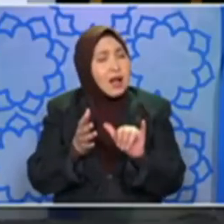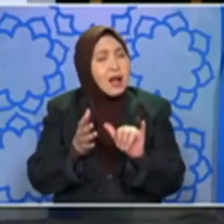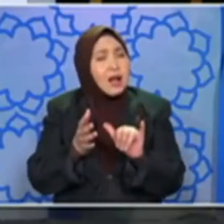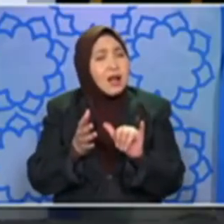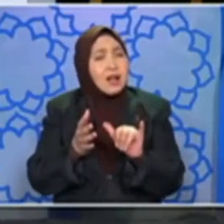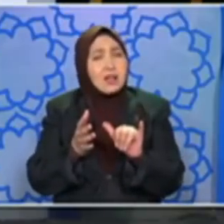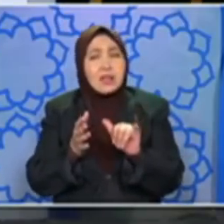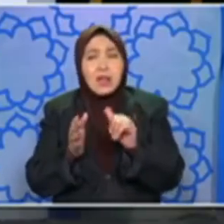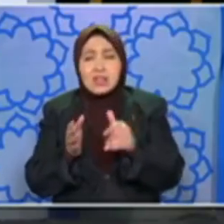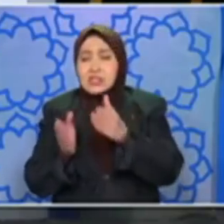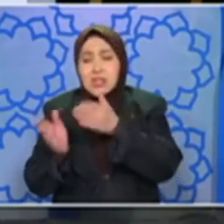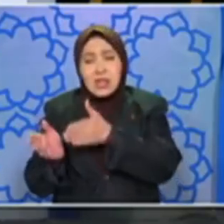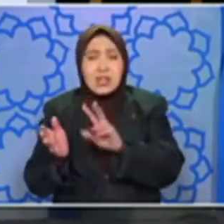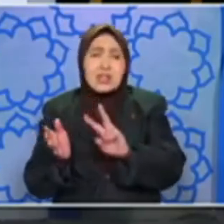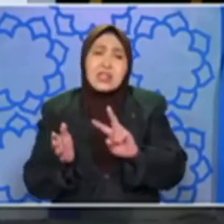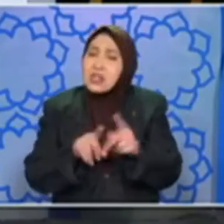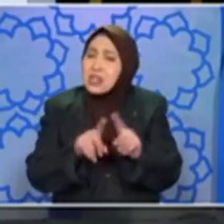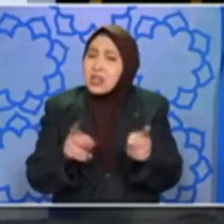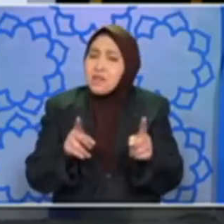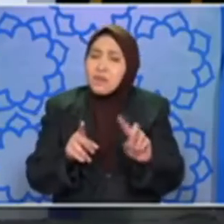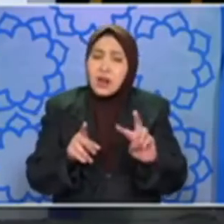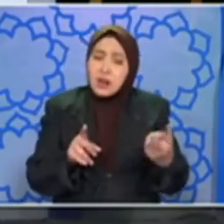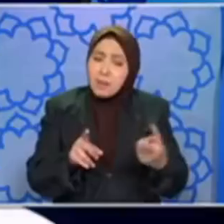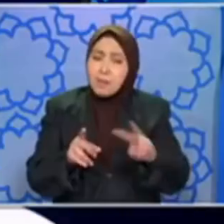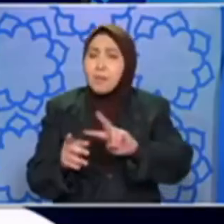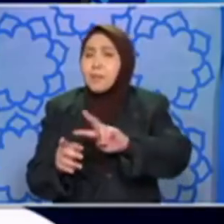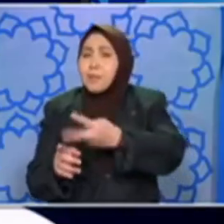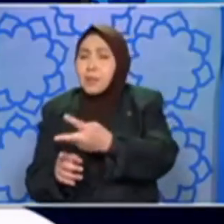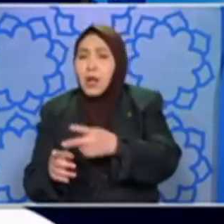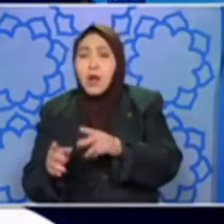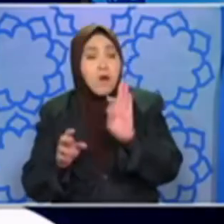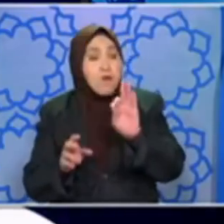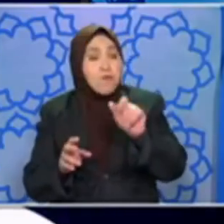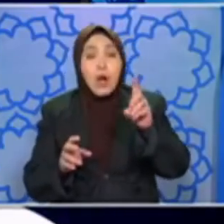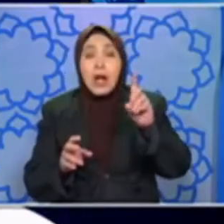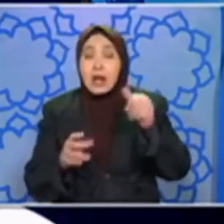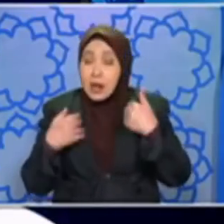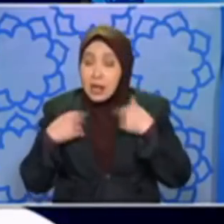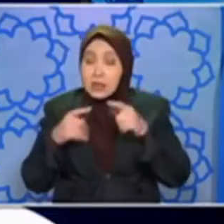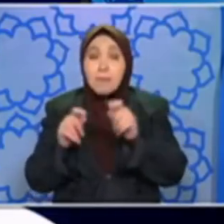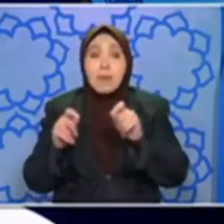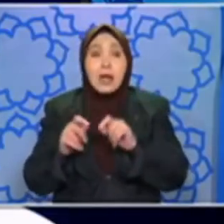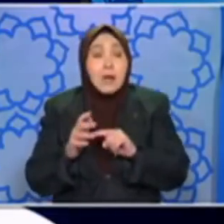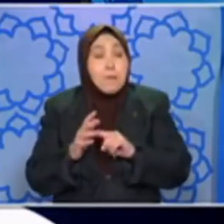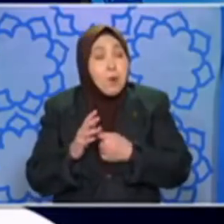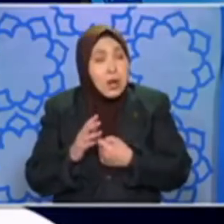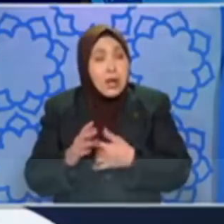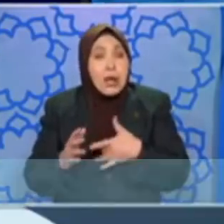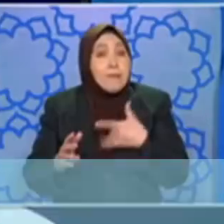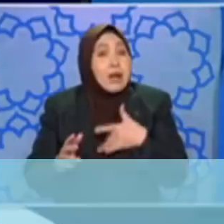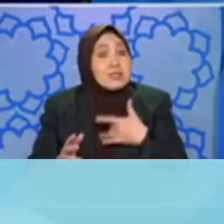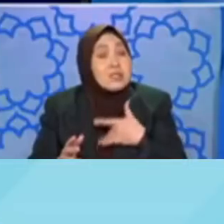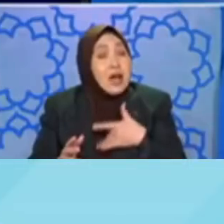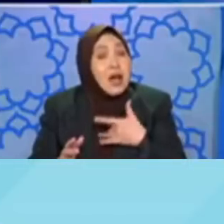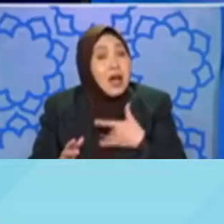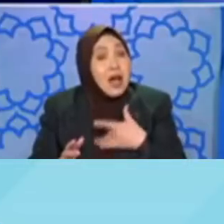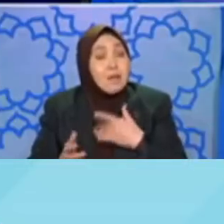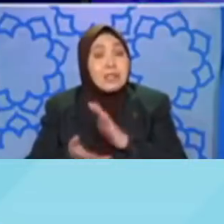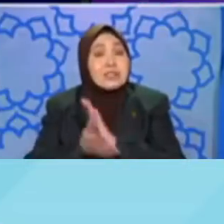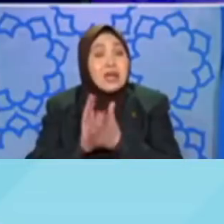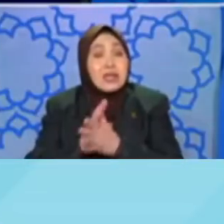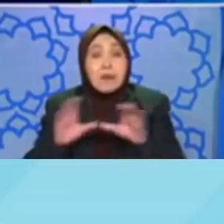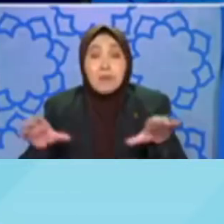sini betul, satu lagi terbalik ya. Fuad adalah tempat di mana kita menggunakan perasaan menjadi